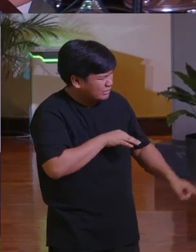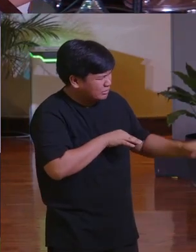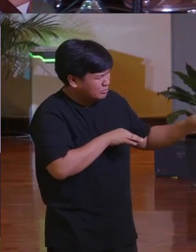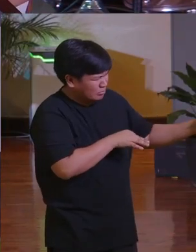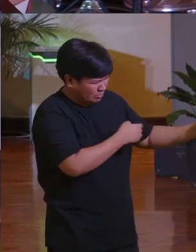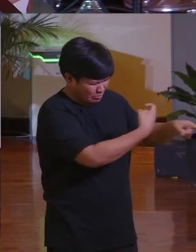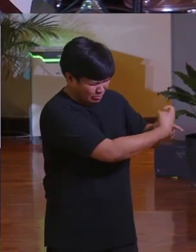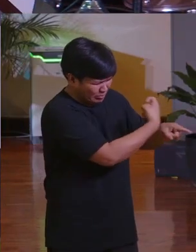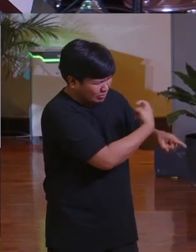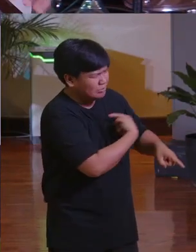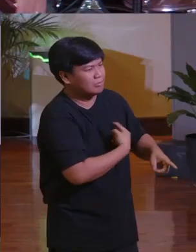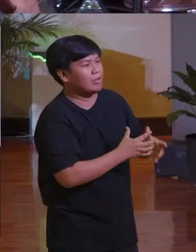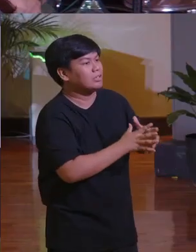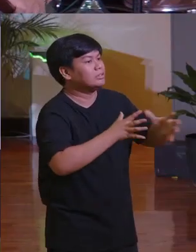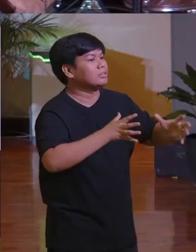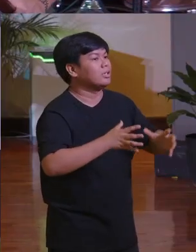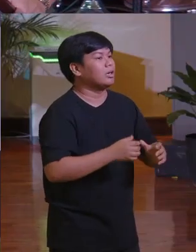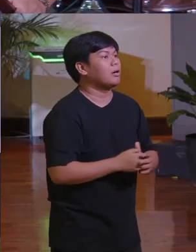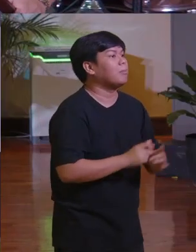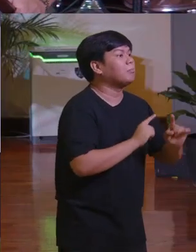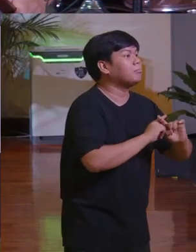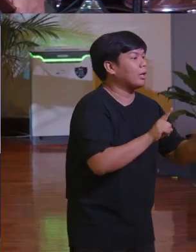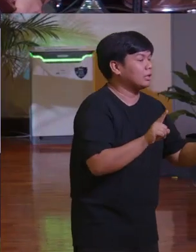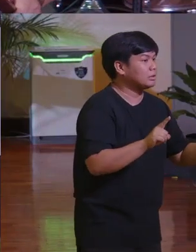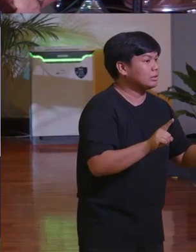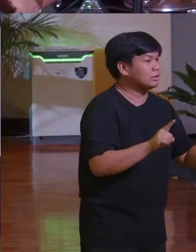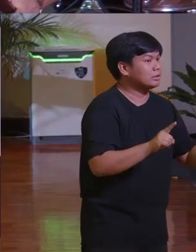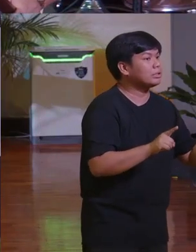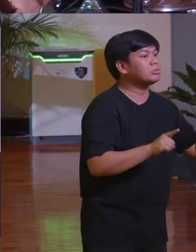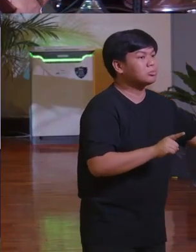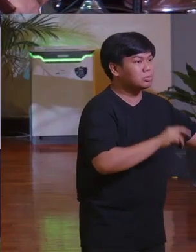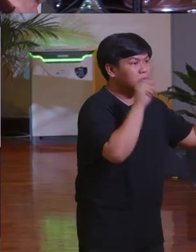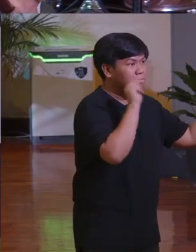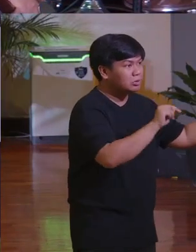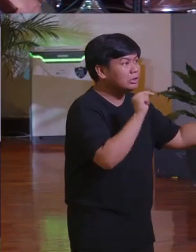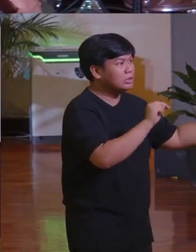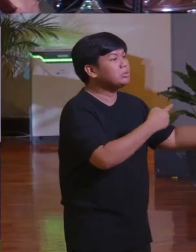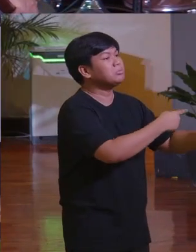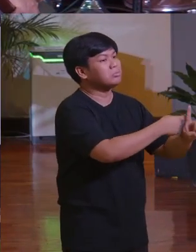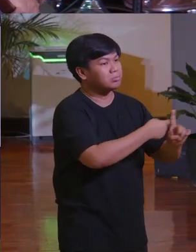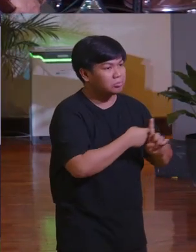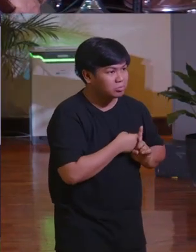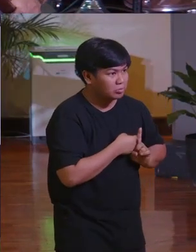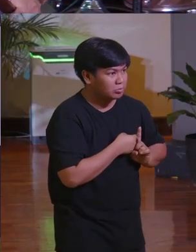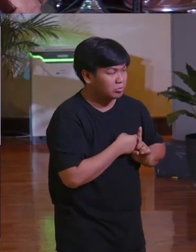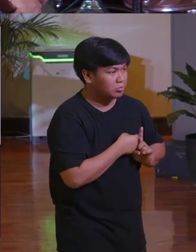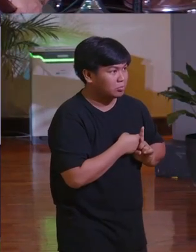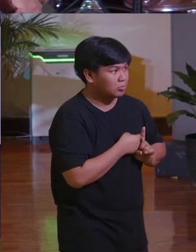ninyo gusto, ngunit alam ninyong, kailangan ninyong bahaginan ng Ebanghelyo.